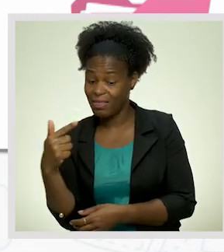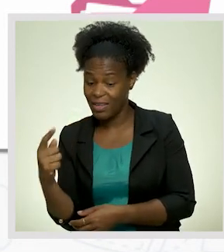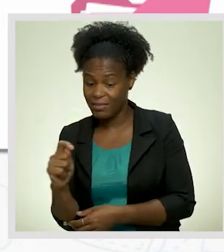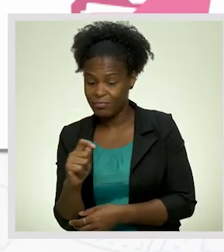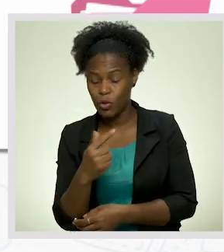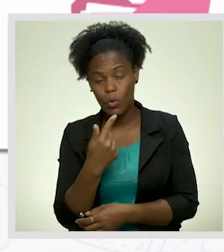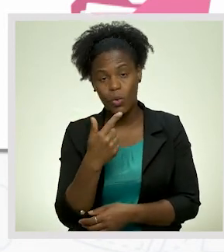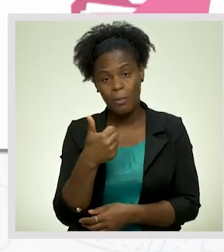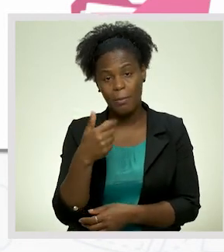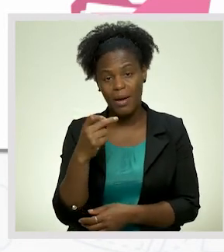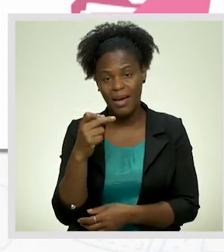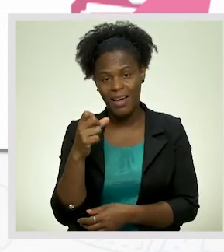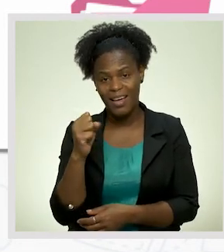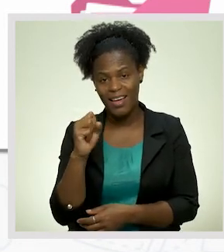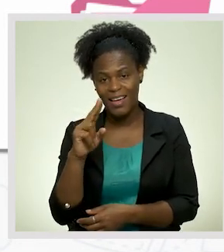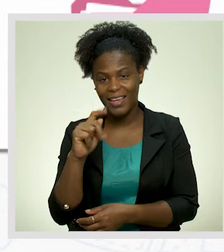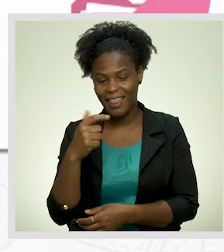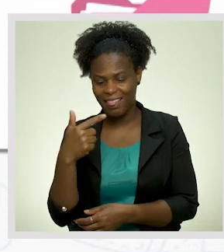Chic, c'est chic.